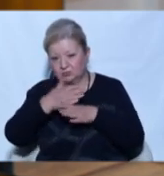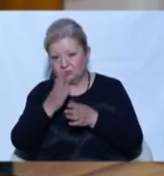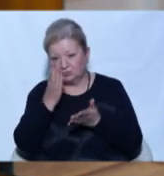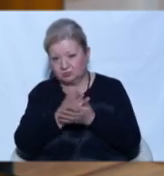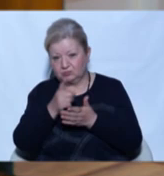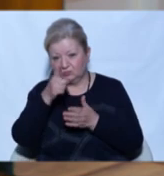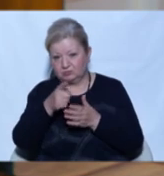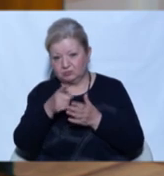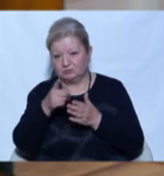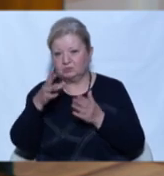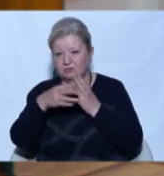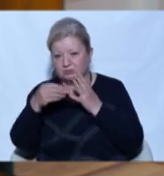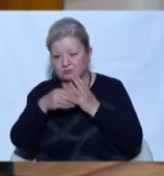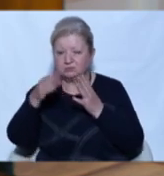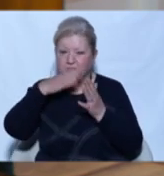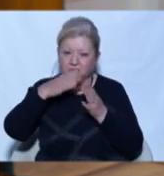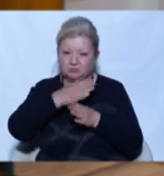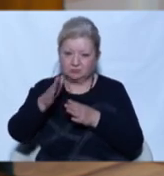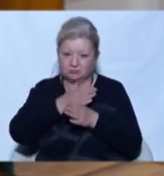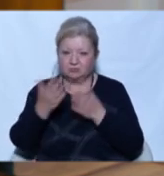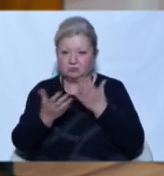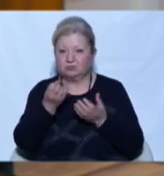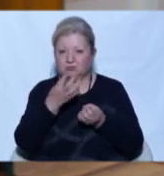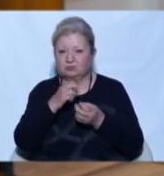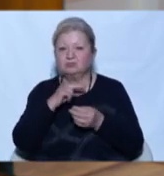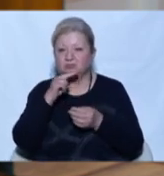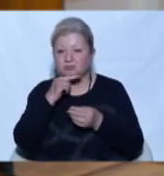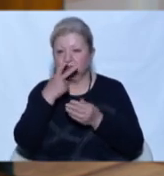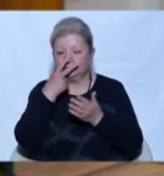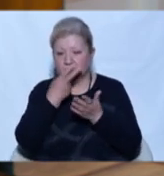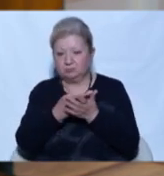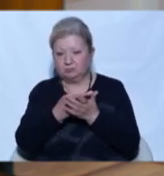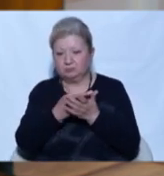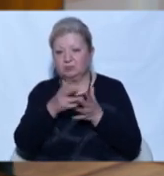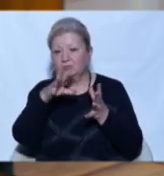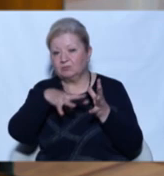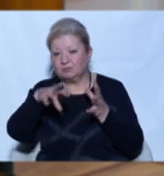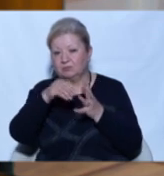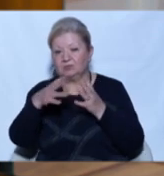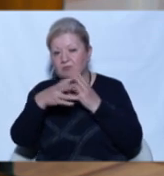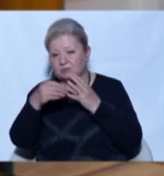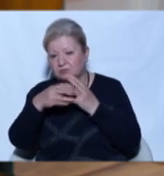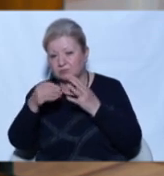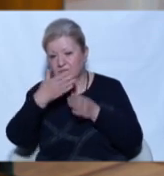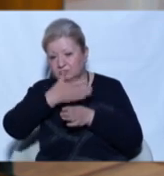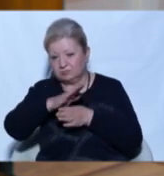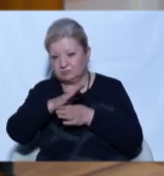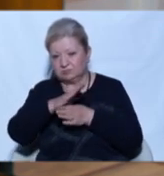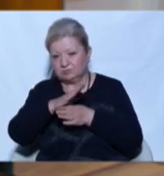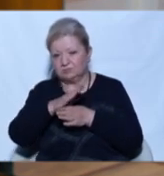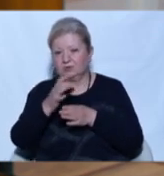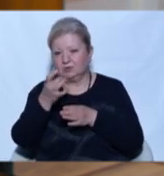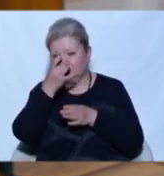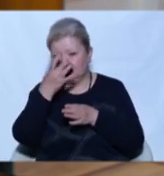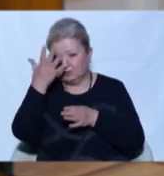აქვს დედამიწაზე ხმელეთსა და წყალს, ასევე თუ დავაკვირდებით ჩვენ ნახავთ, რომ ყველა ხმელეთის ნაწილს